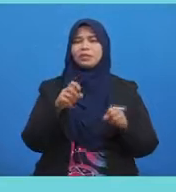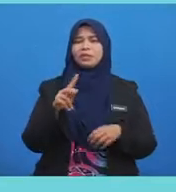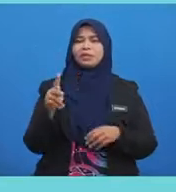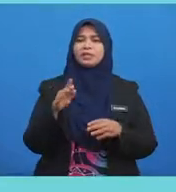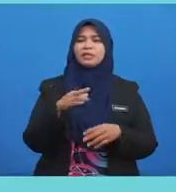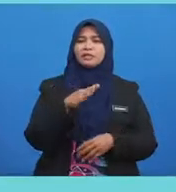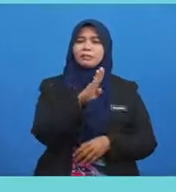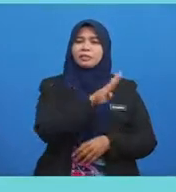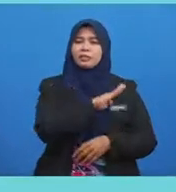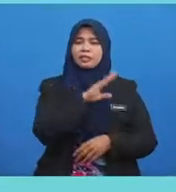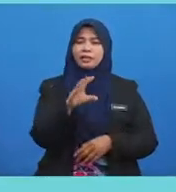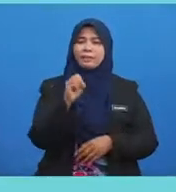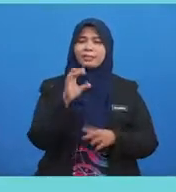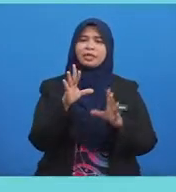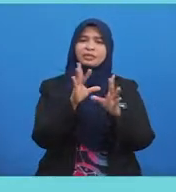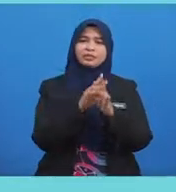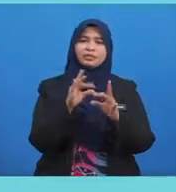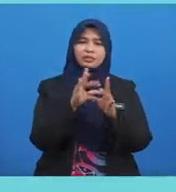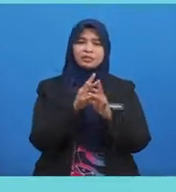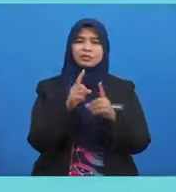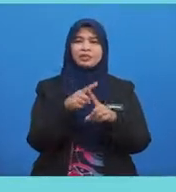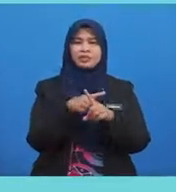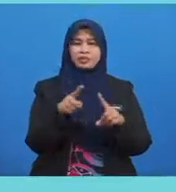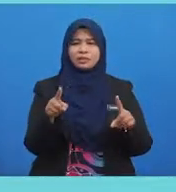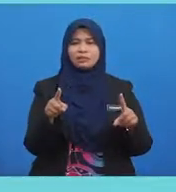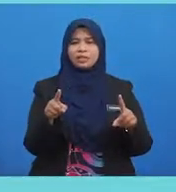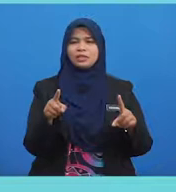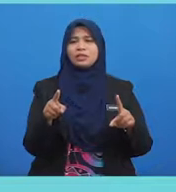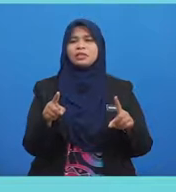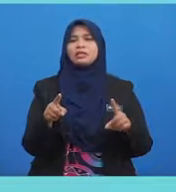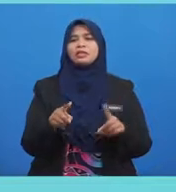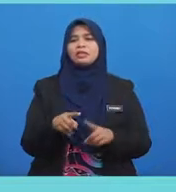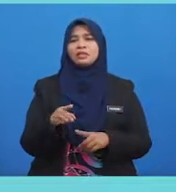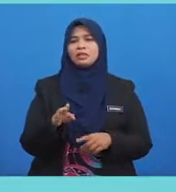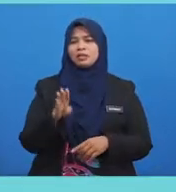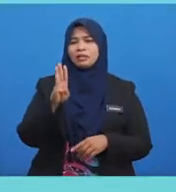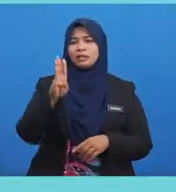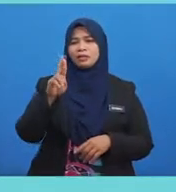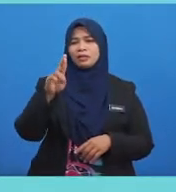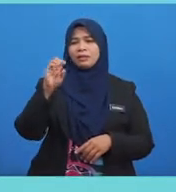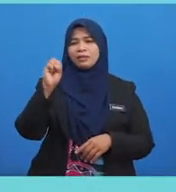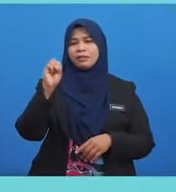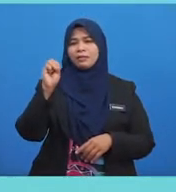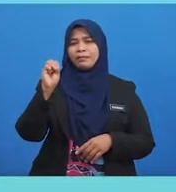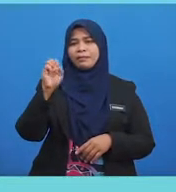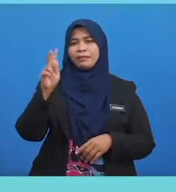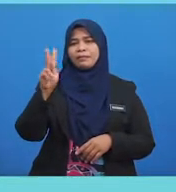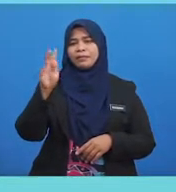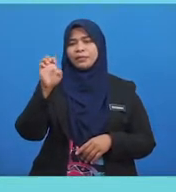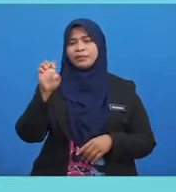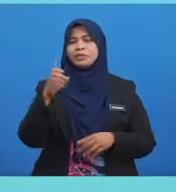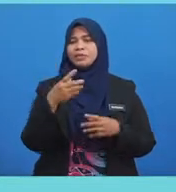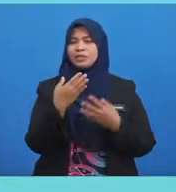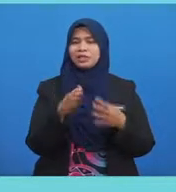Bertram Brooke dan Anthony Brooke telah menolak tawaran tersebut. Selepas tamatnya Perang Dunia Kedua,